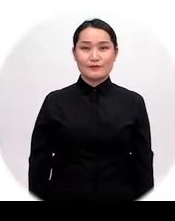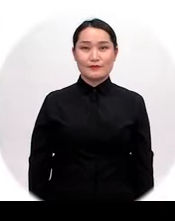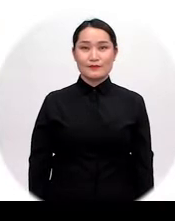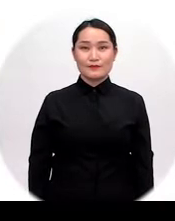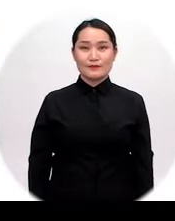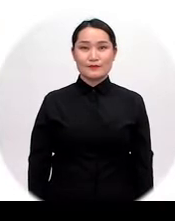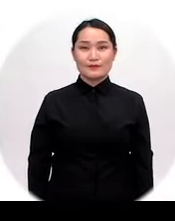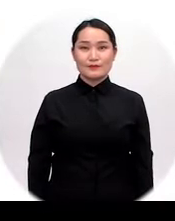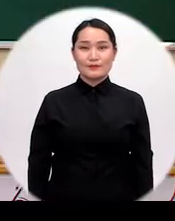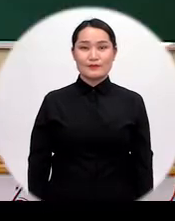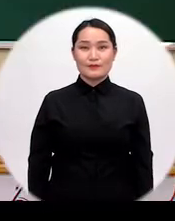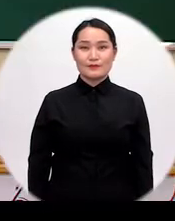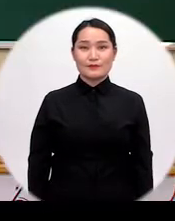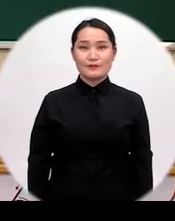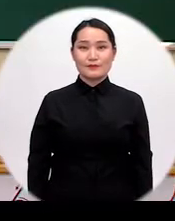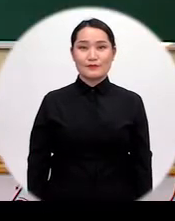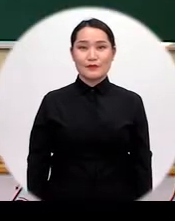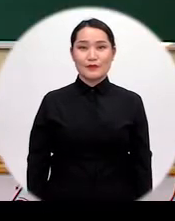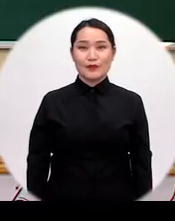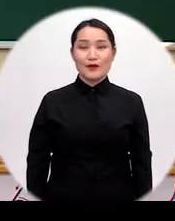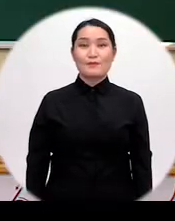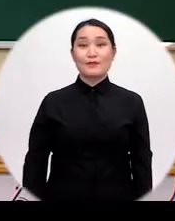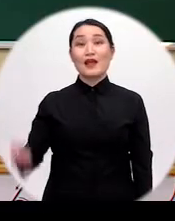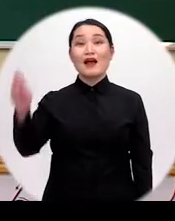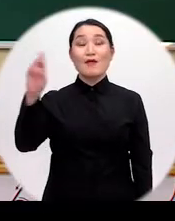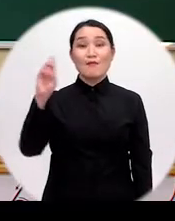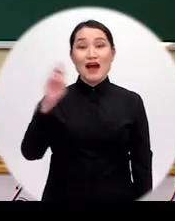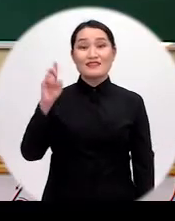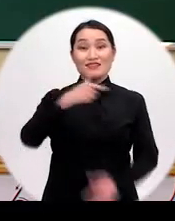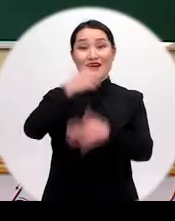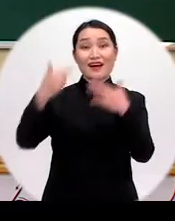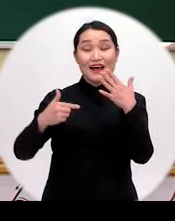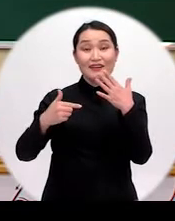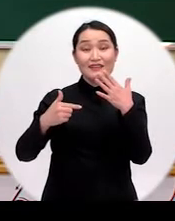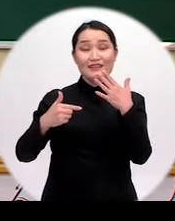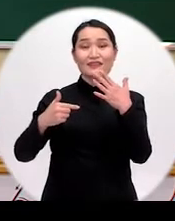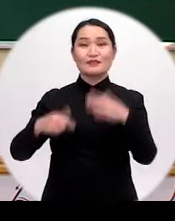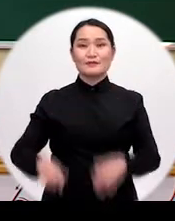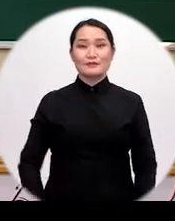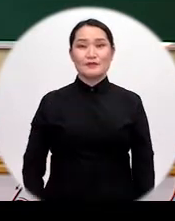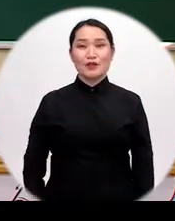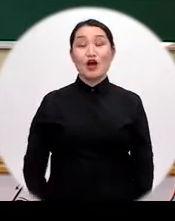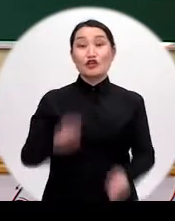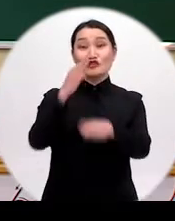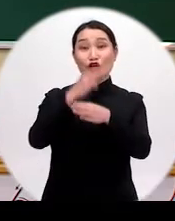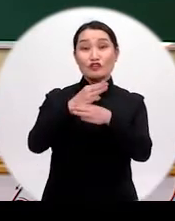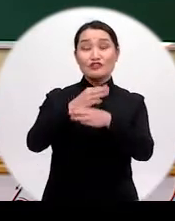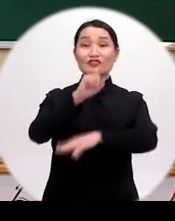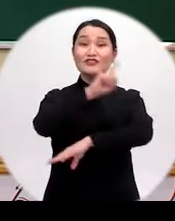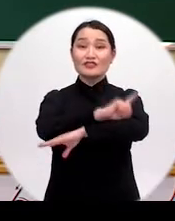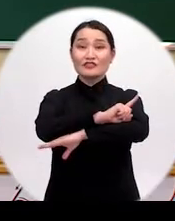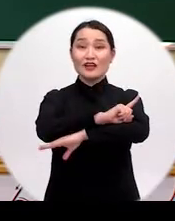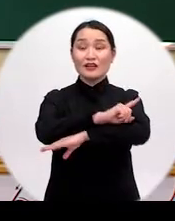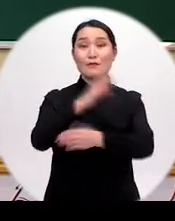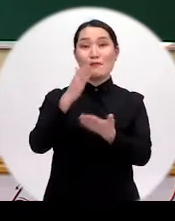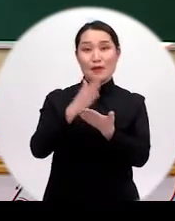За багш нь өнөөдөр баасан гараг гэж бодъё. Тэгвэл өнөөдөр миний хувьд тооны хичээл орж байна. Би хэд